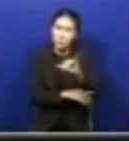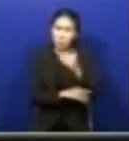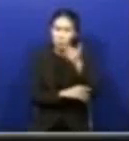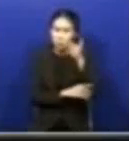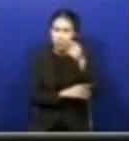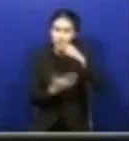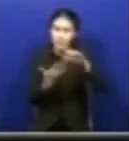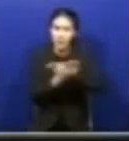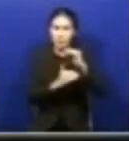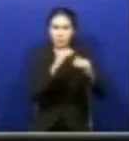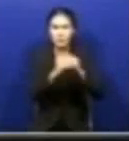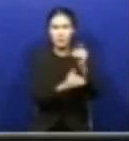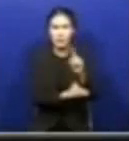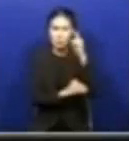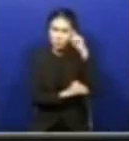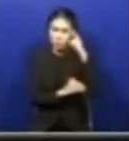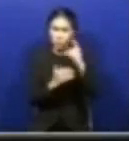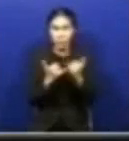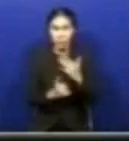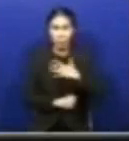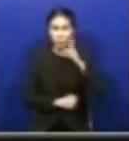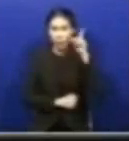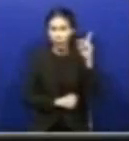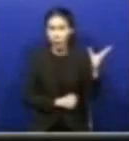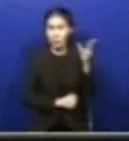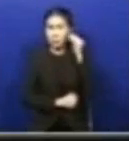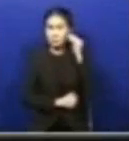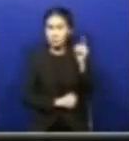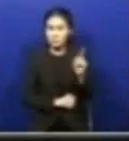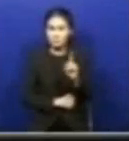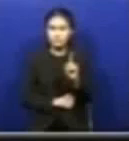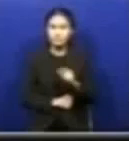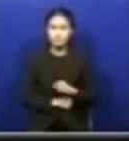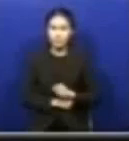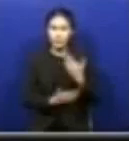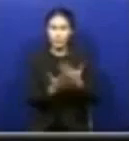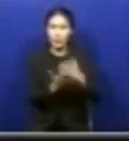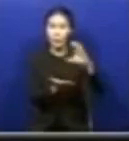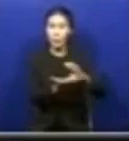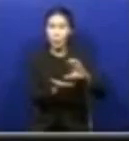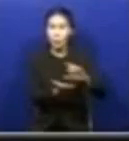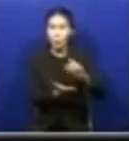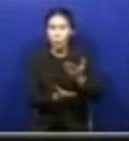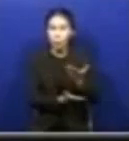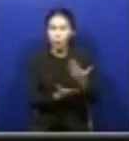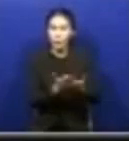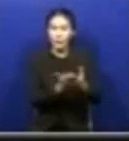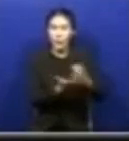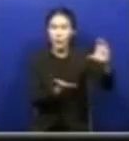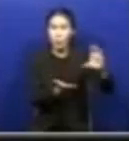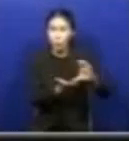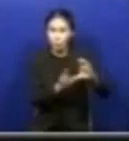าแล้ววันนี้ผมทราบข่าวมาลึกๆจริงๆว่าไอ้งบประมาณที่ขอคืนนะครับไม่ใช่